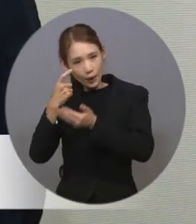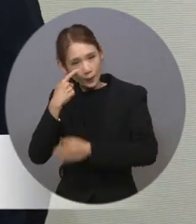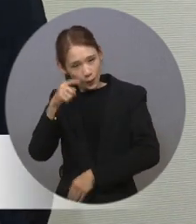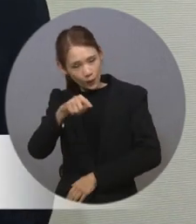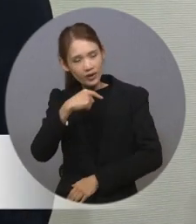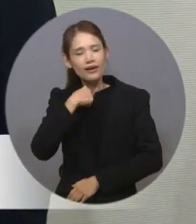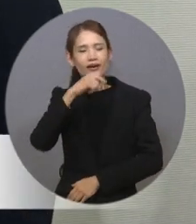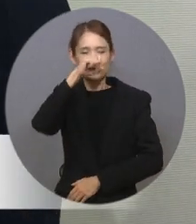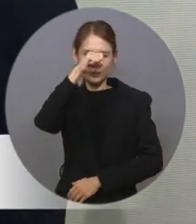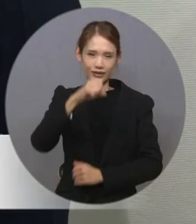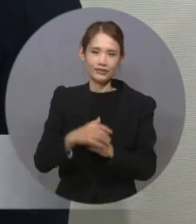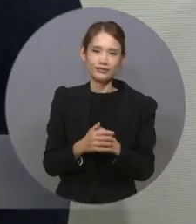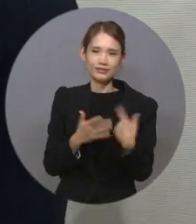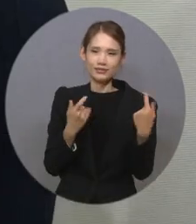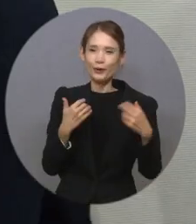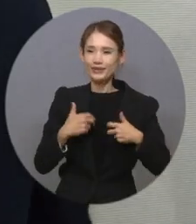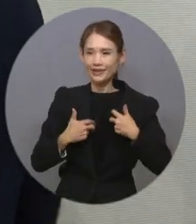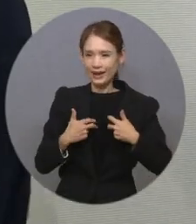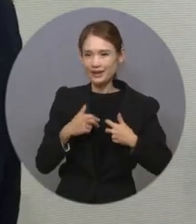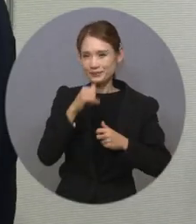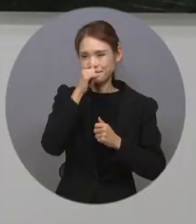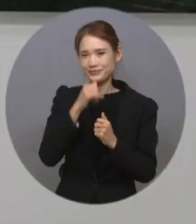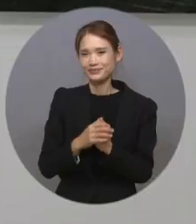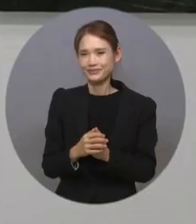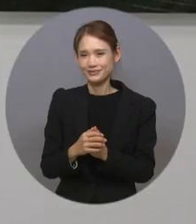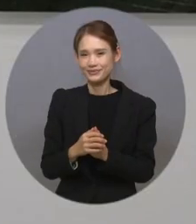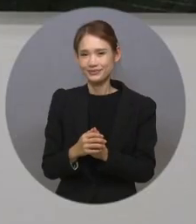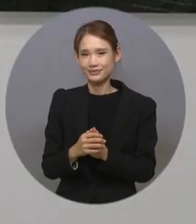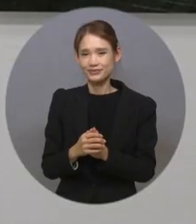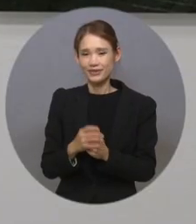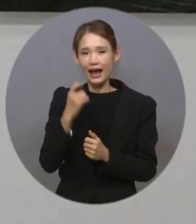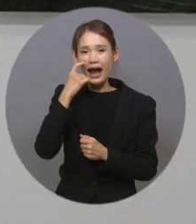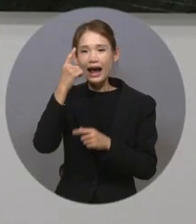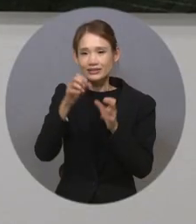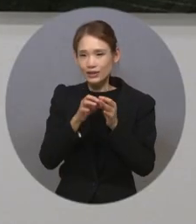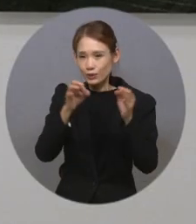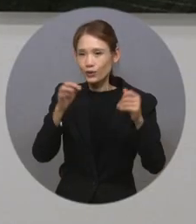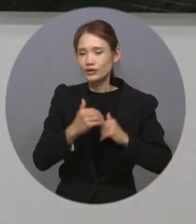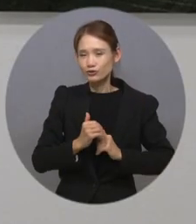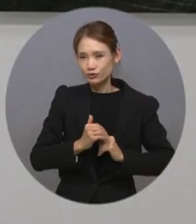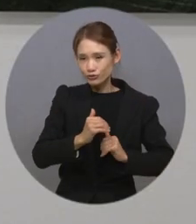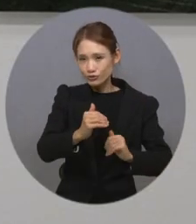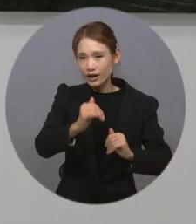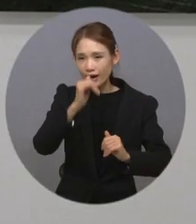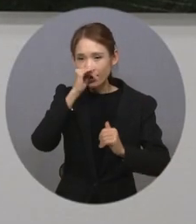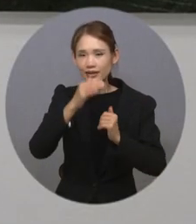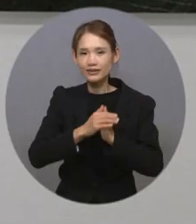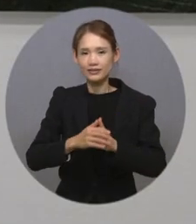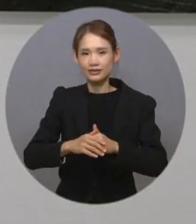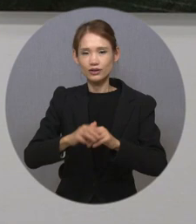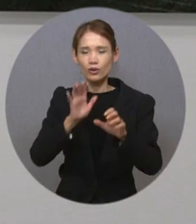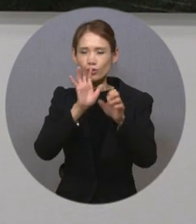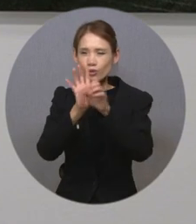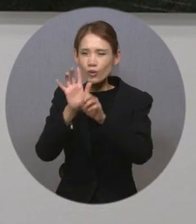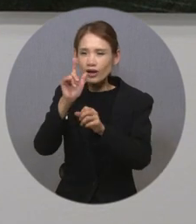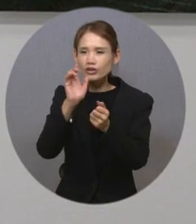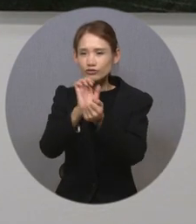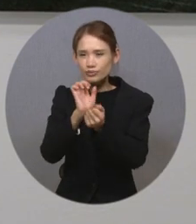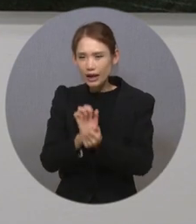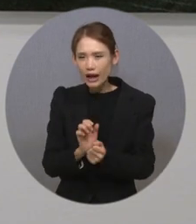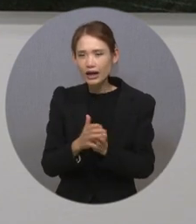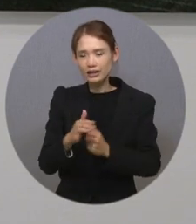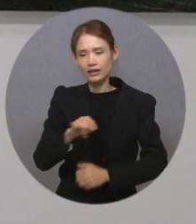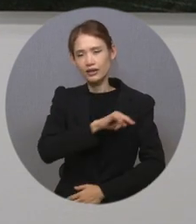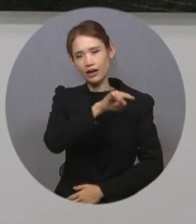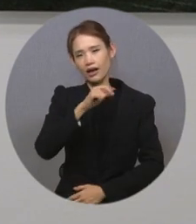말이야. 그런 재미가 있어요. 한 달 동안 진행되는 이번 전시회는 코로나19로 답답함을